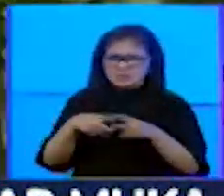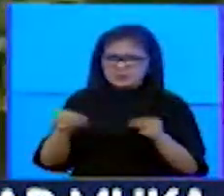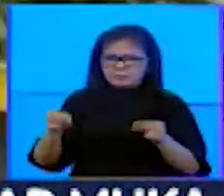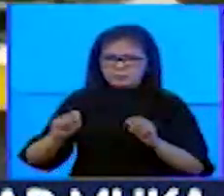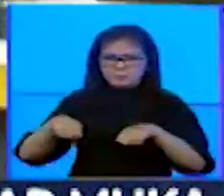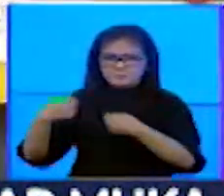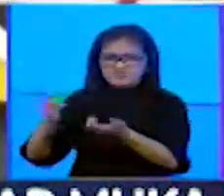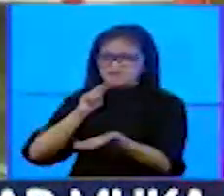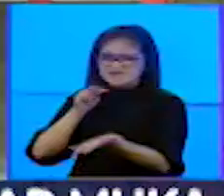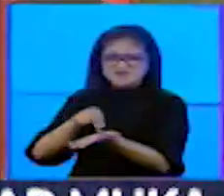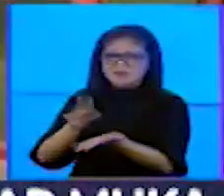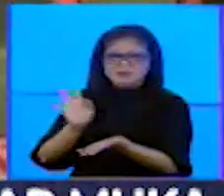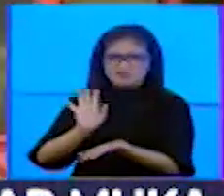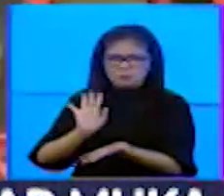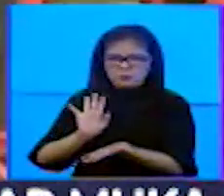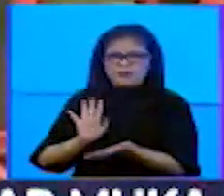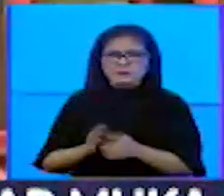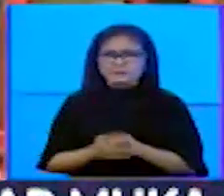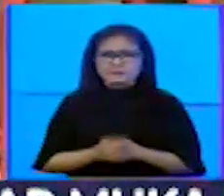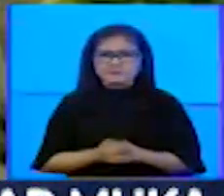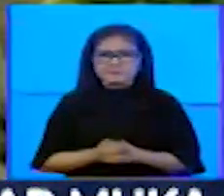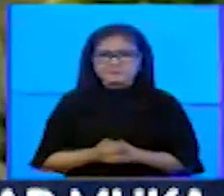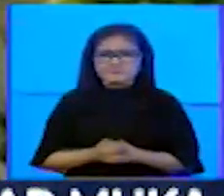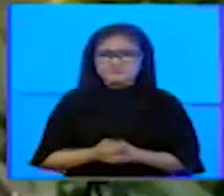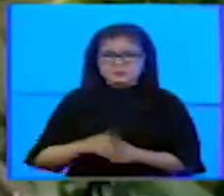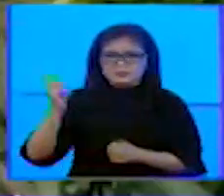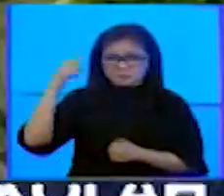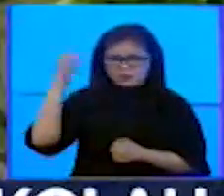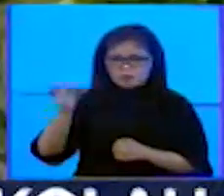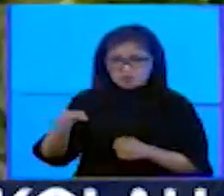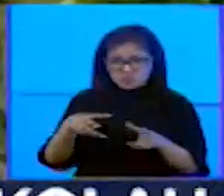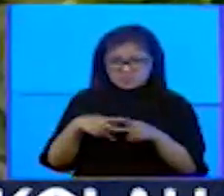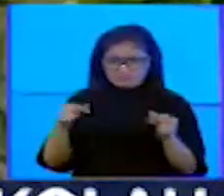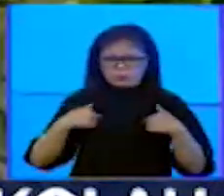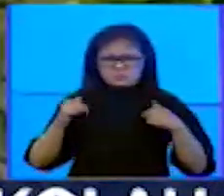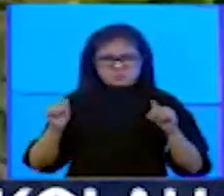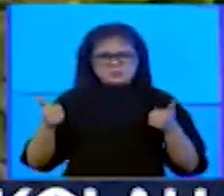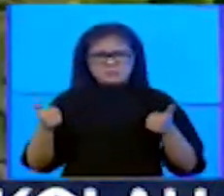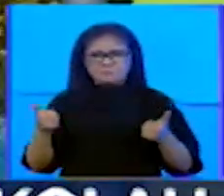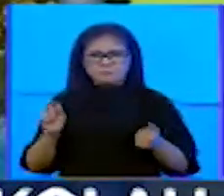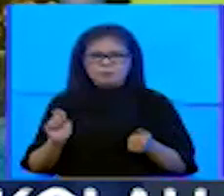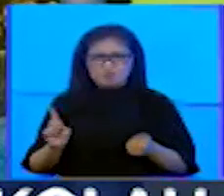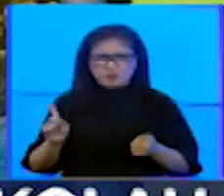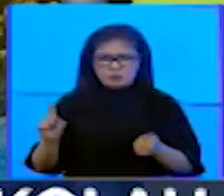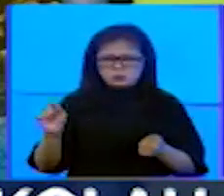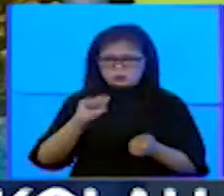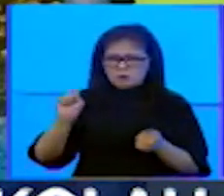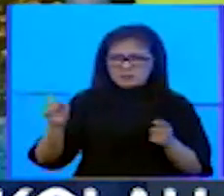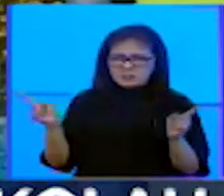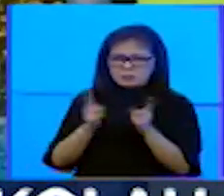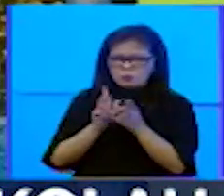mengadakan kegiatan belajar tatap muka Pemerintah Kota Depok belum siap jika sekolah kembali dibuka pada semester kedua